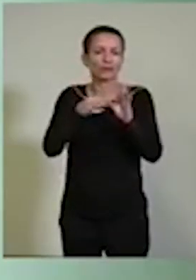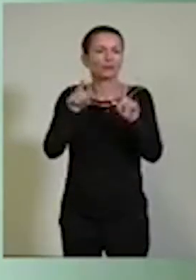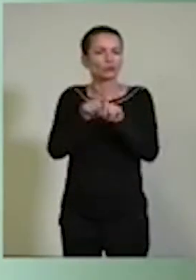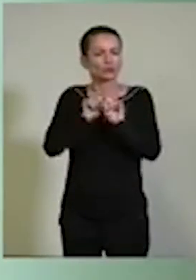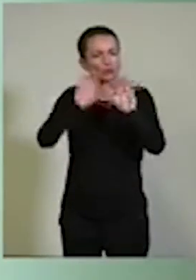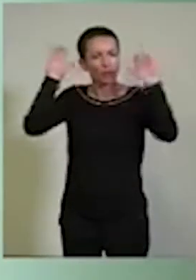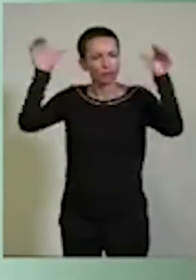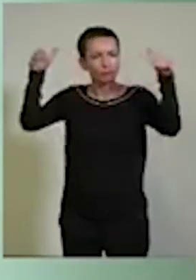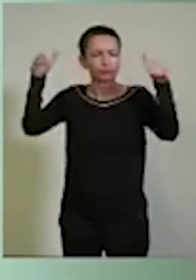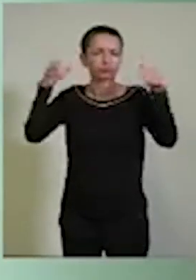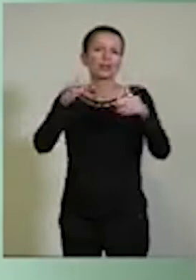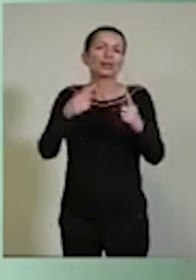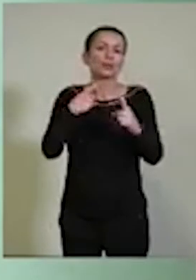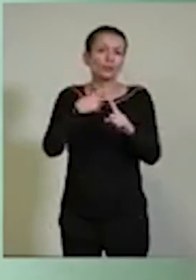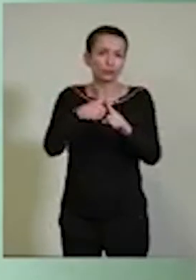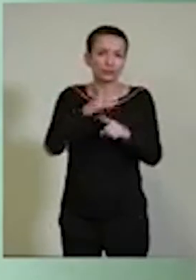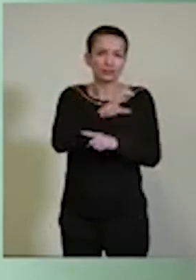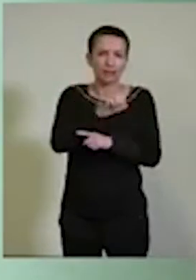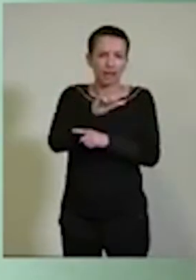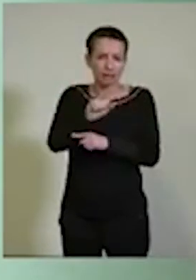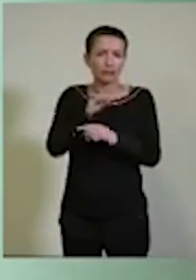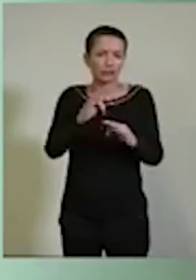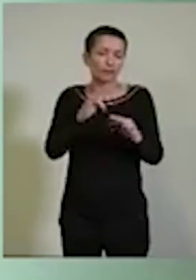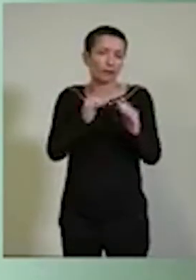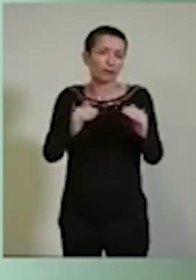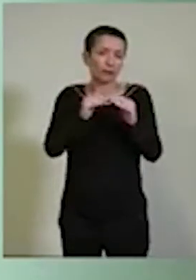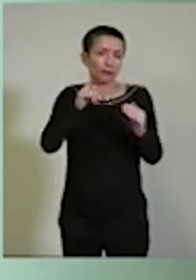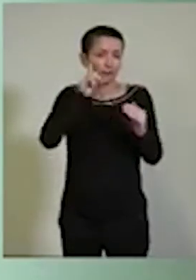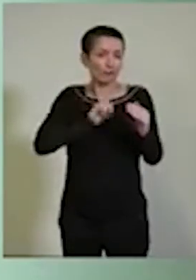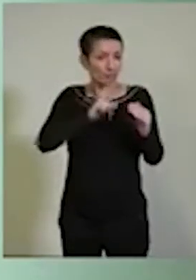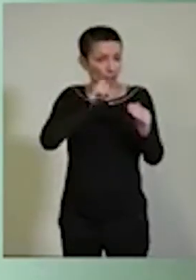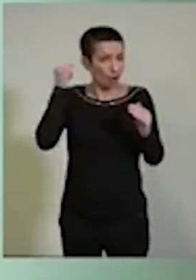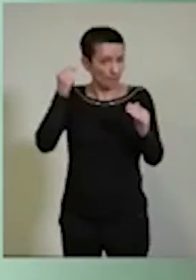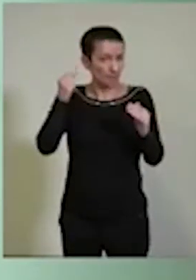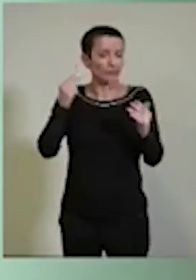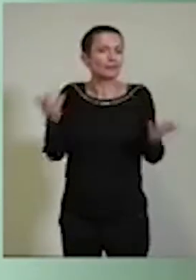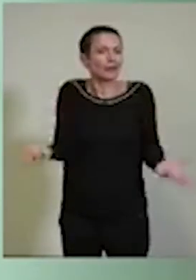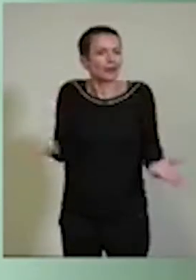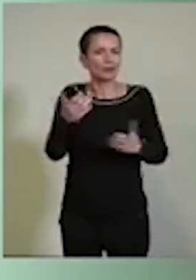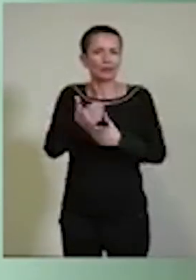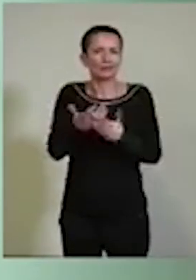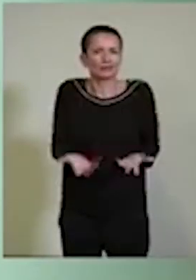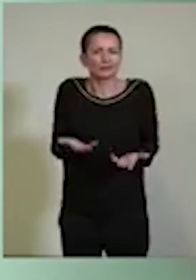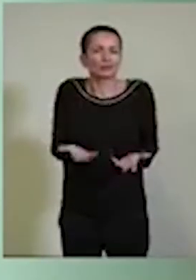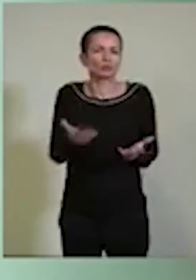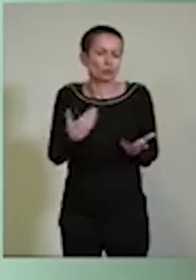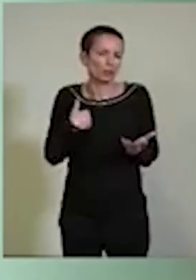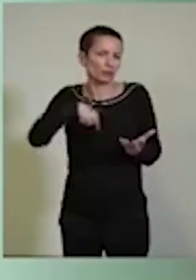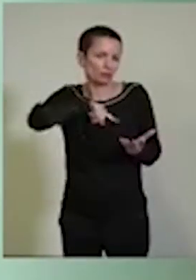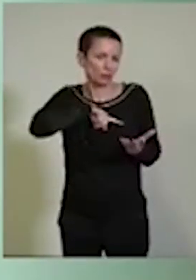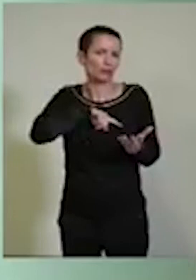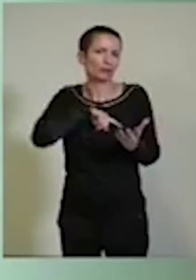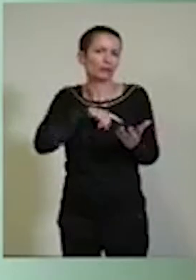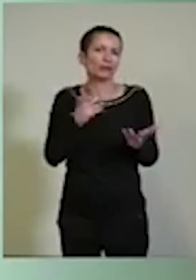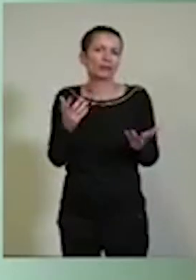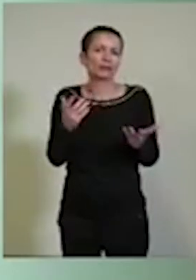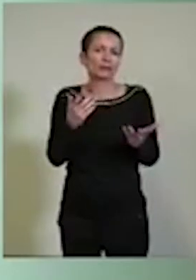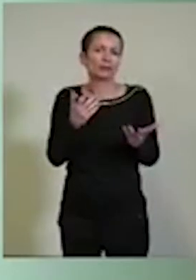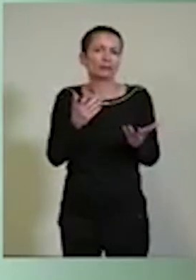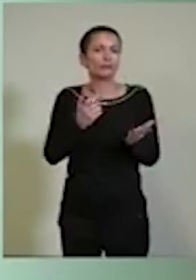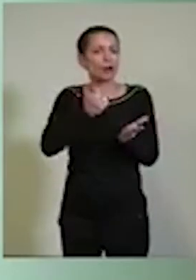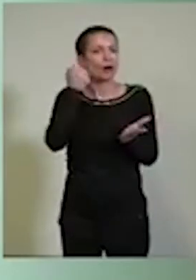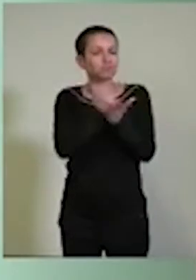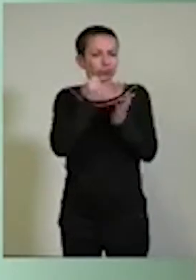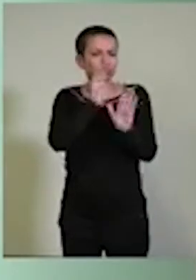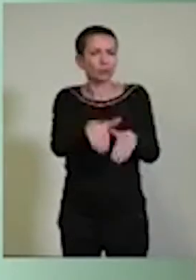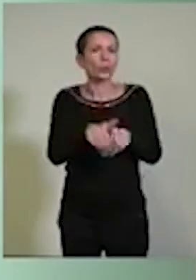et du CCAS en matière d'égalité femmes-hommes. Et donc, aujourd'hui, nous continuerons dans cette